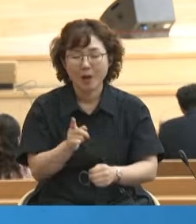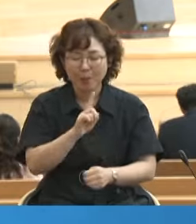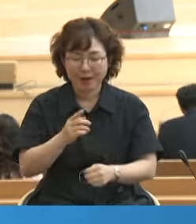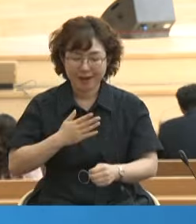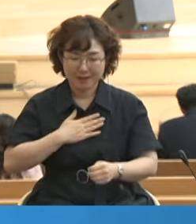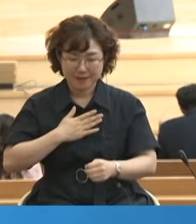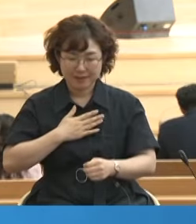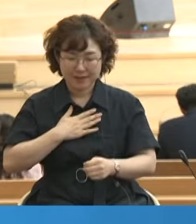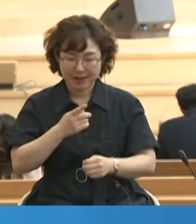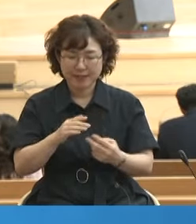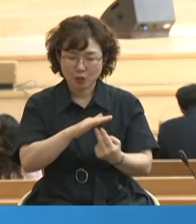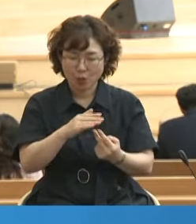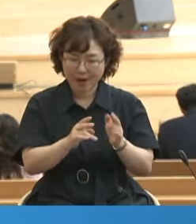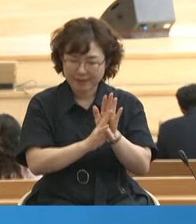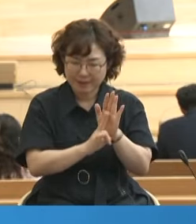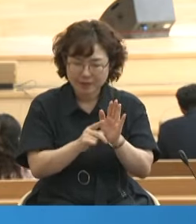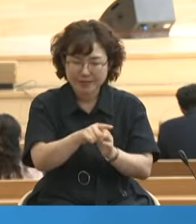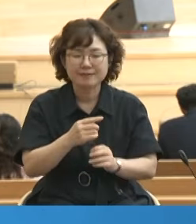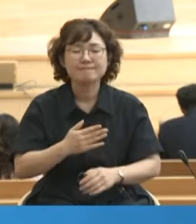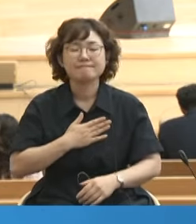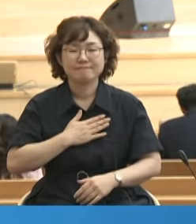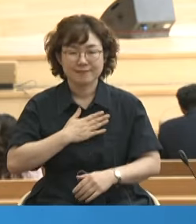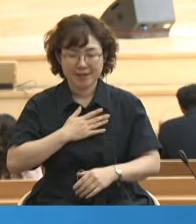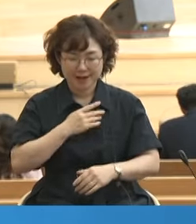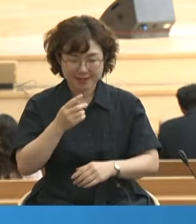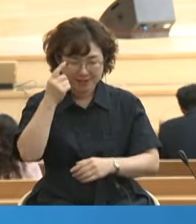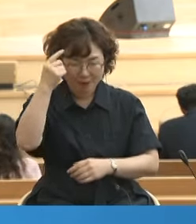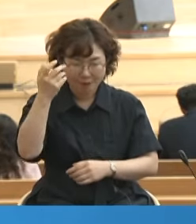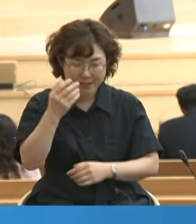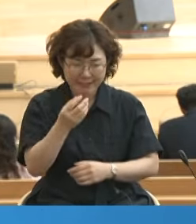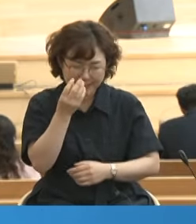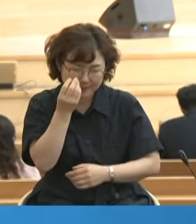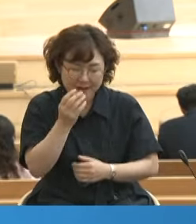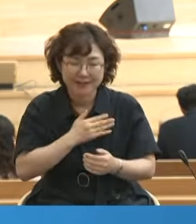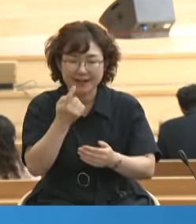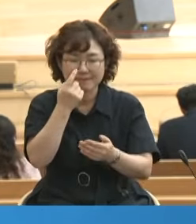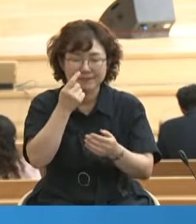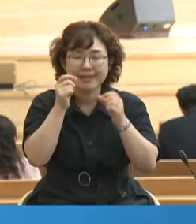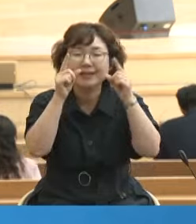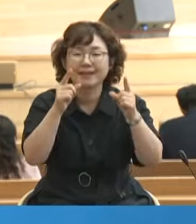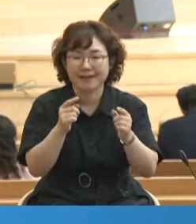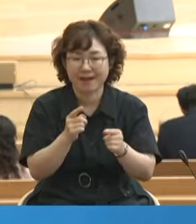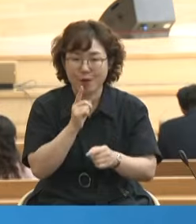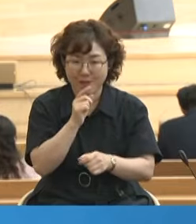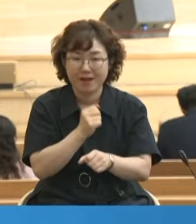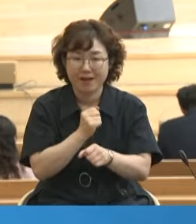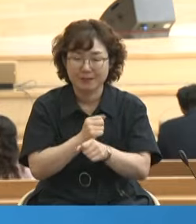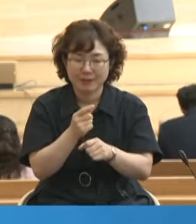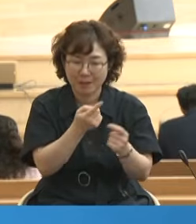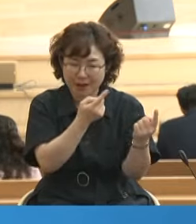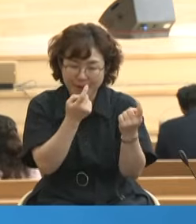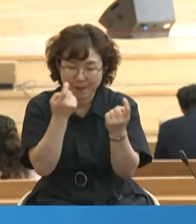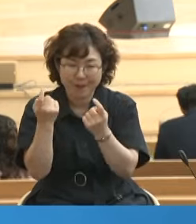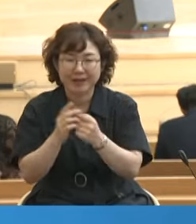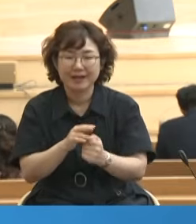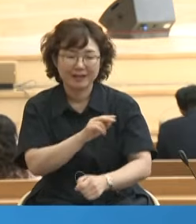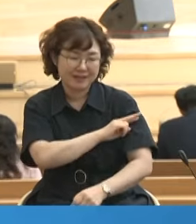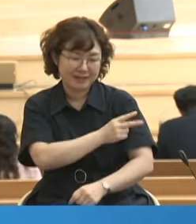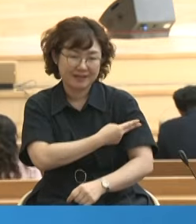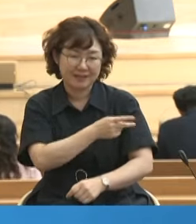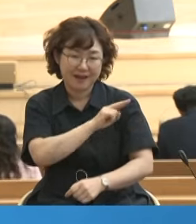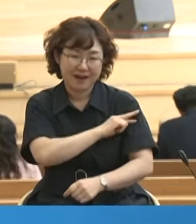이 요한계시록의 영적인 신비한 것을 내가 깨달았다고 그렇게 얘기하면서 신천지 같은